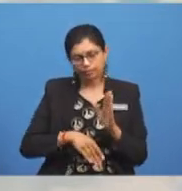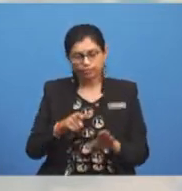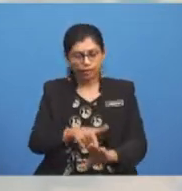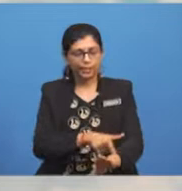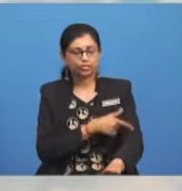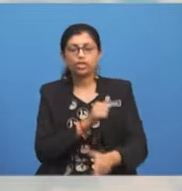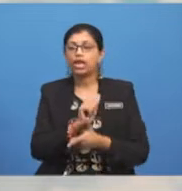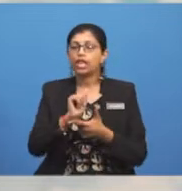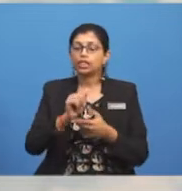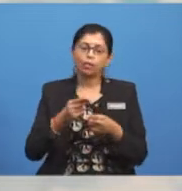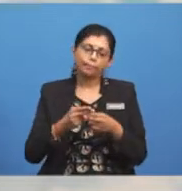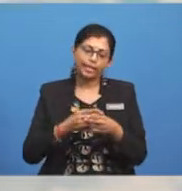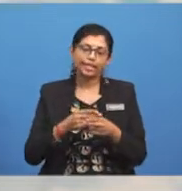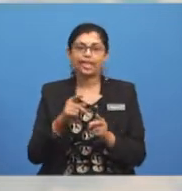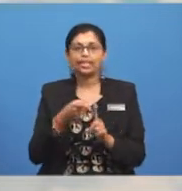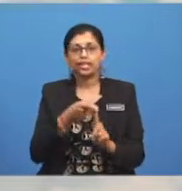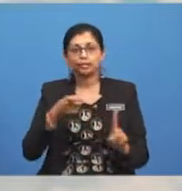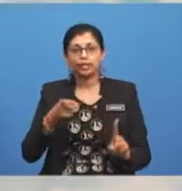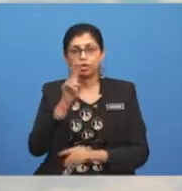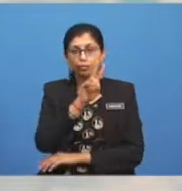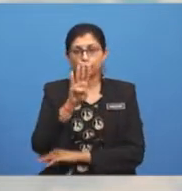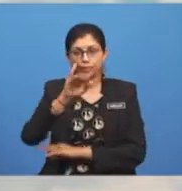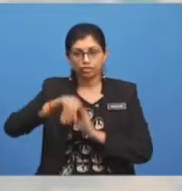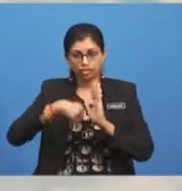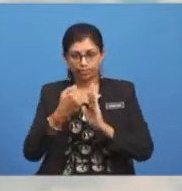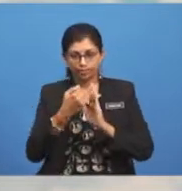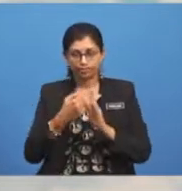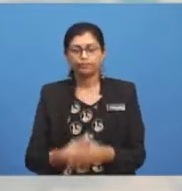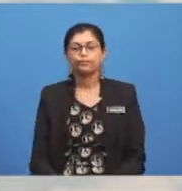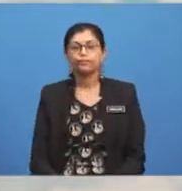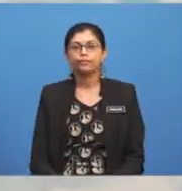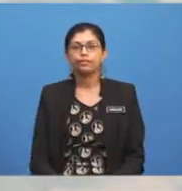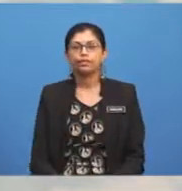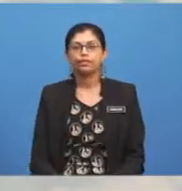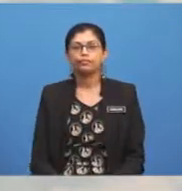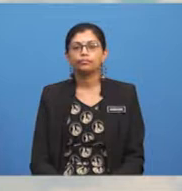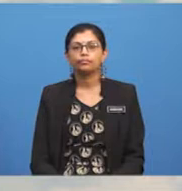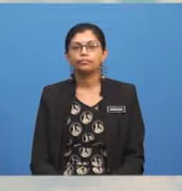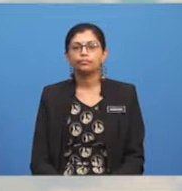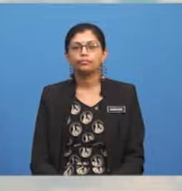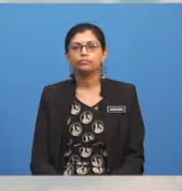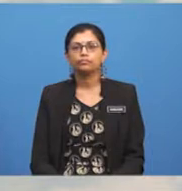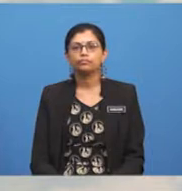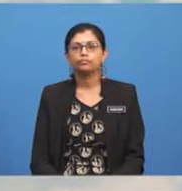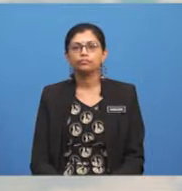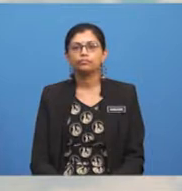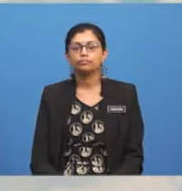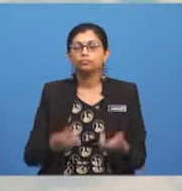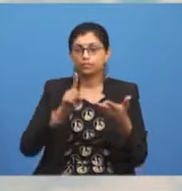pendek dari 24 jam. Yang ketiga, satelit